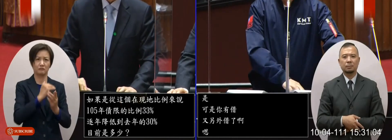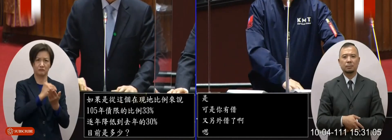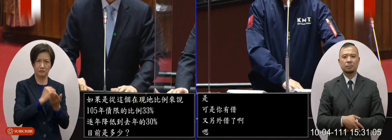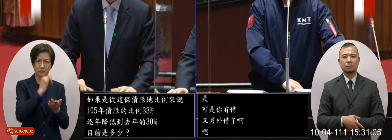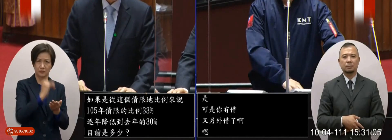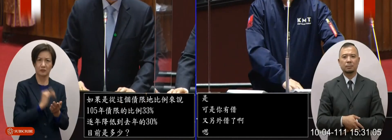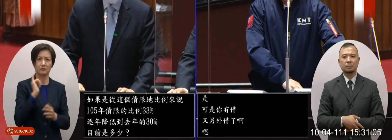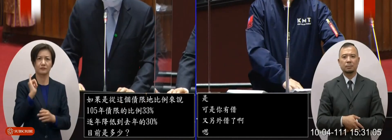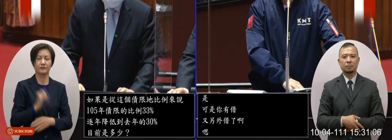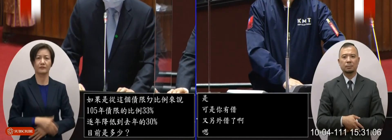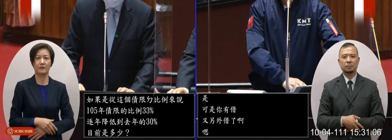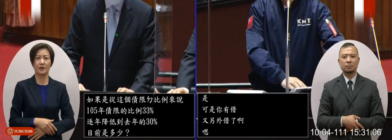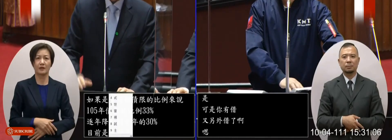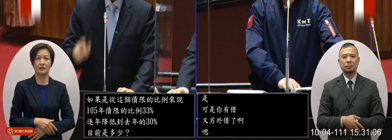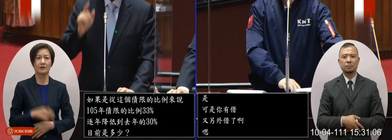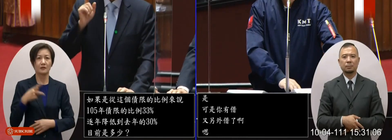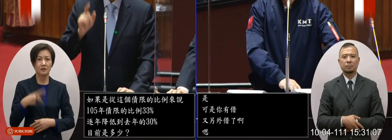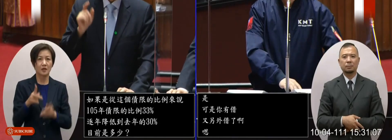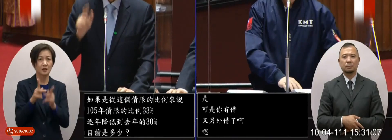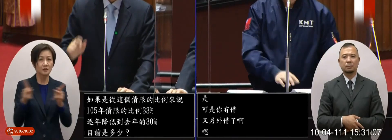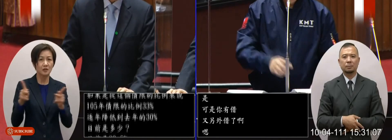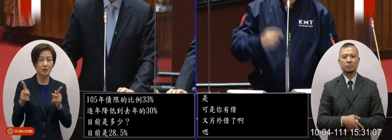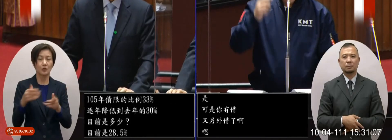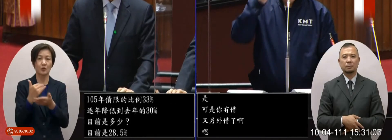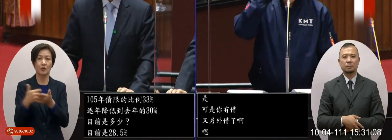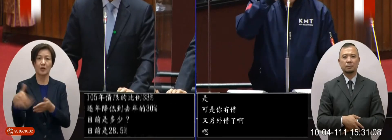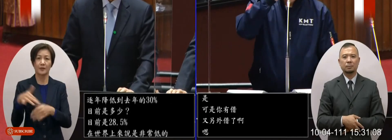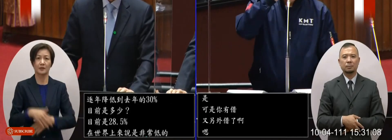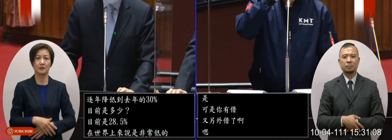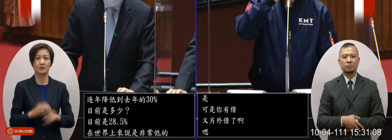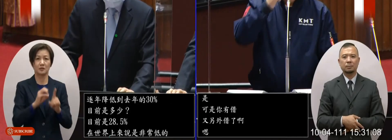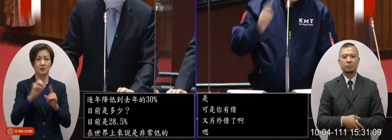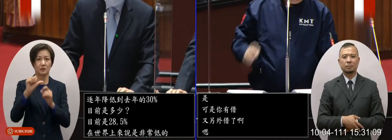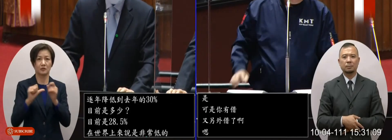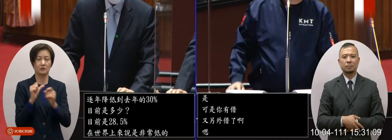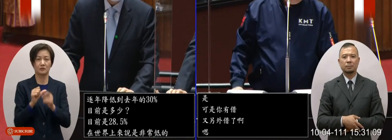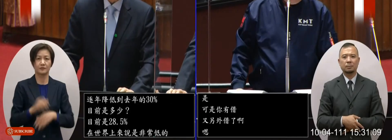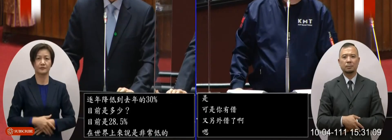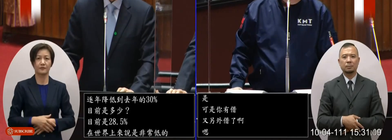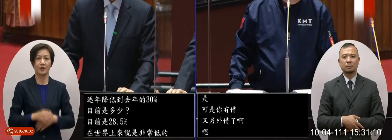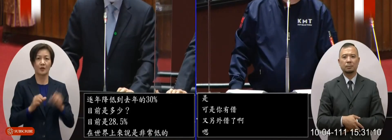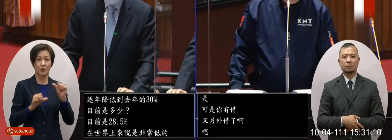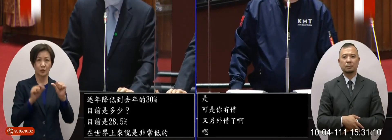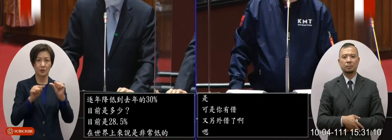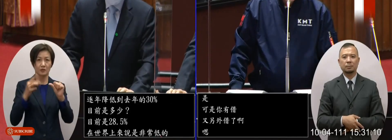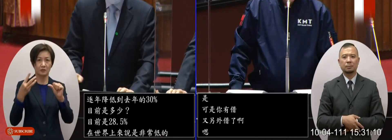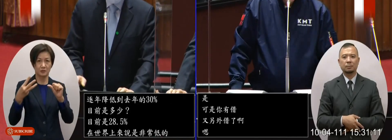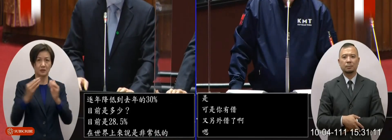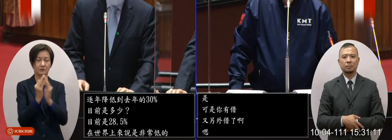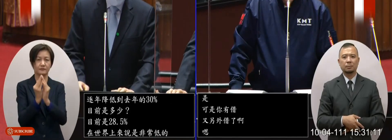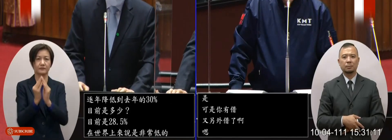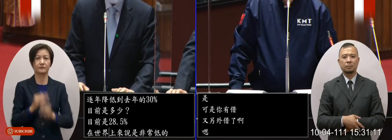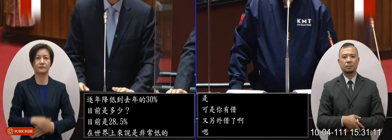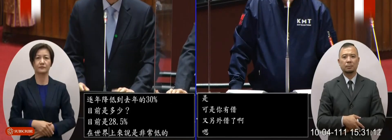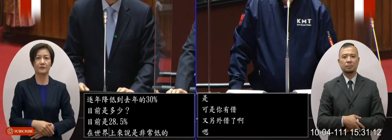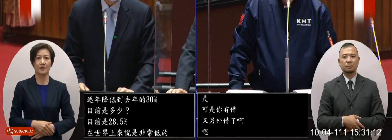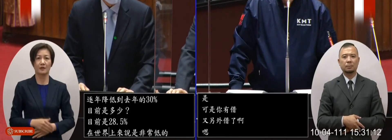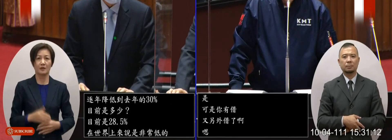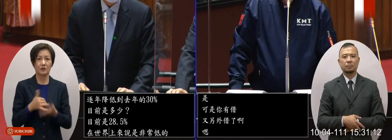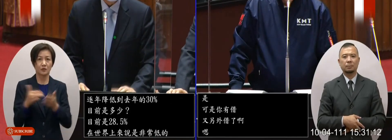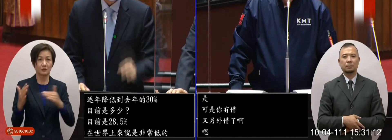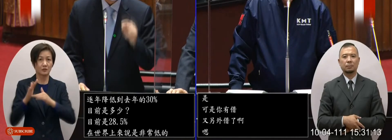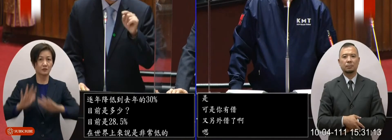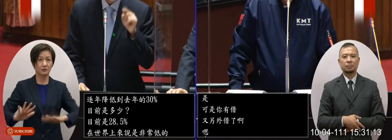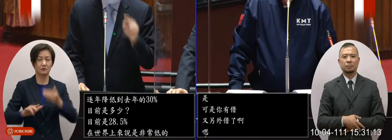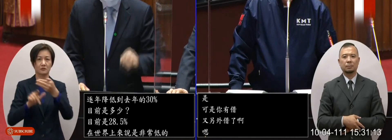这个未偿余额来讲的话，105年那时候是5.3兆，在5.3兆，到今年的